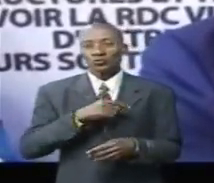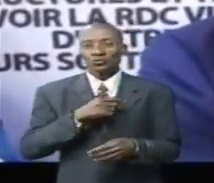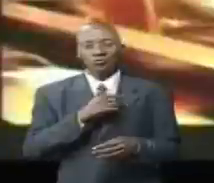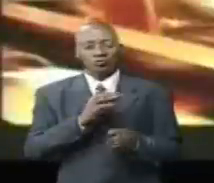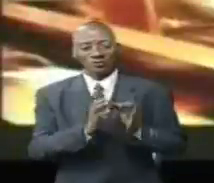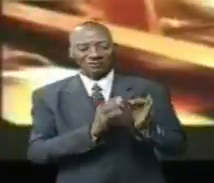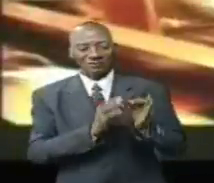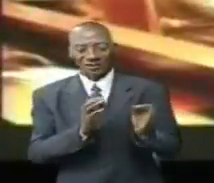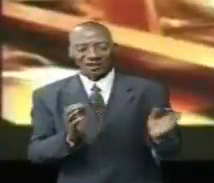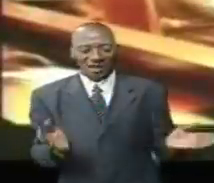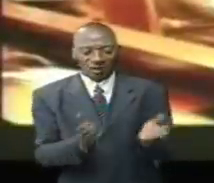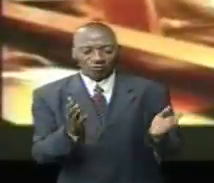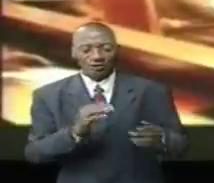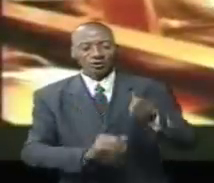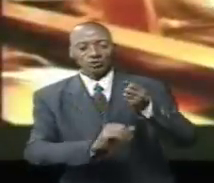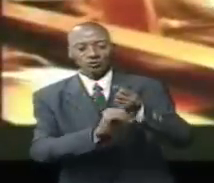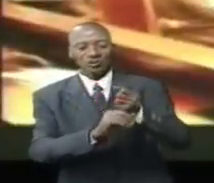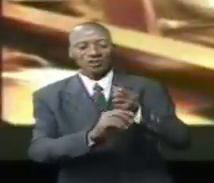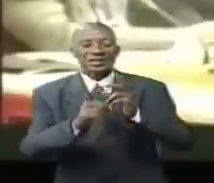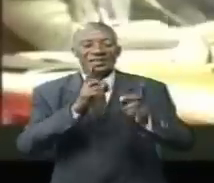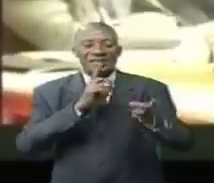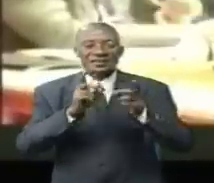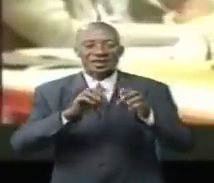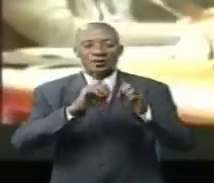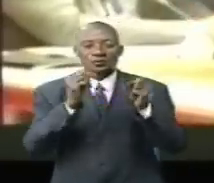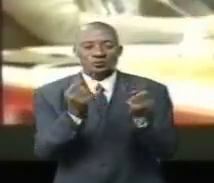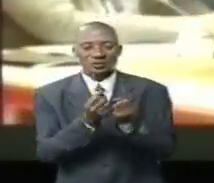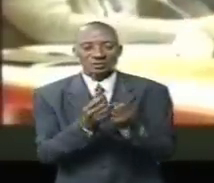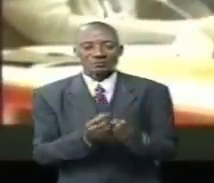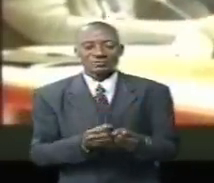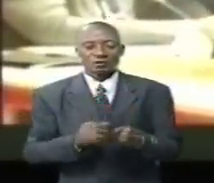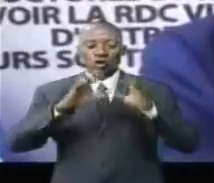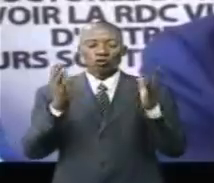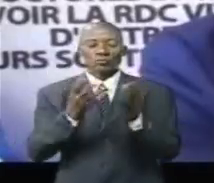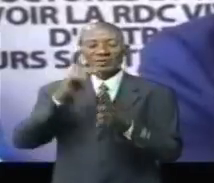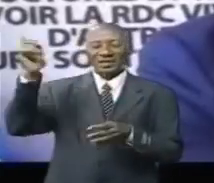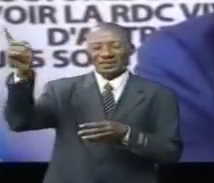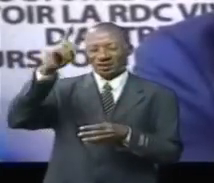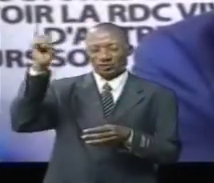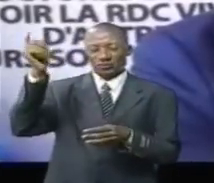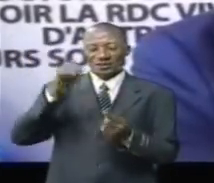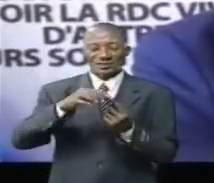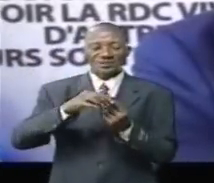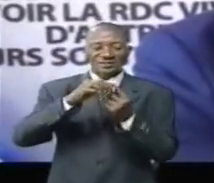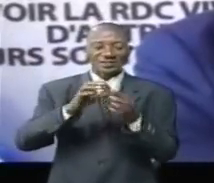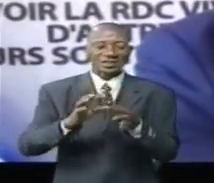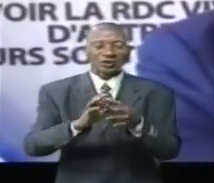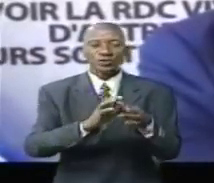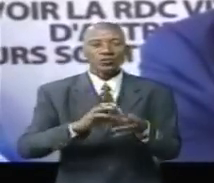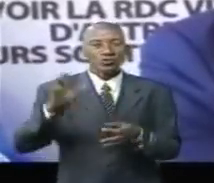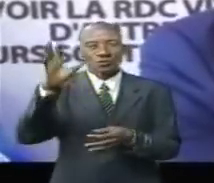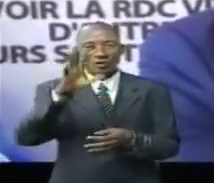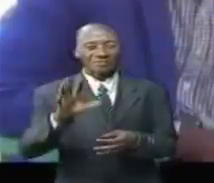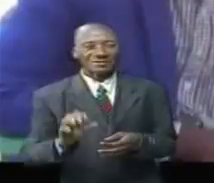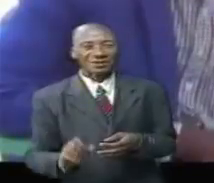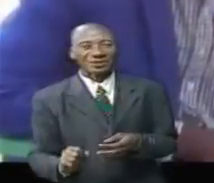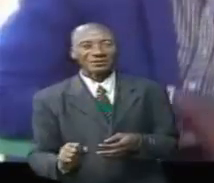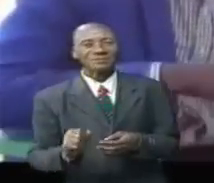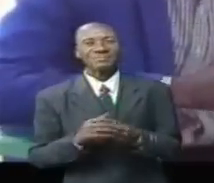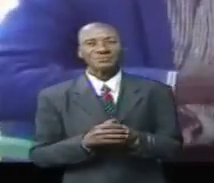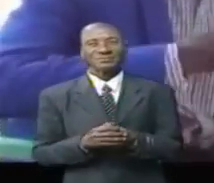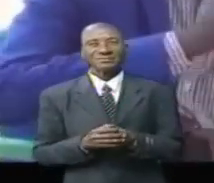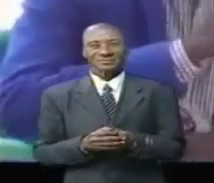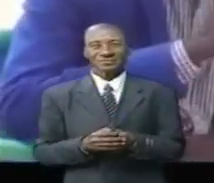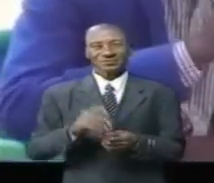Aux communautés internationales et surtout à l'Union africaine, de sortir sous silence face à cette